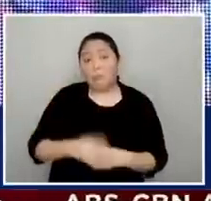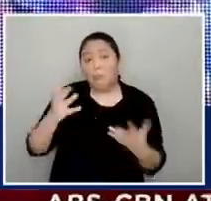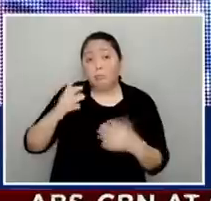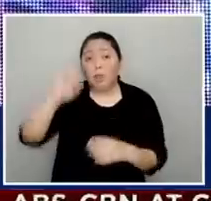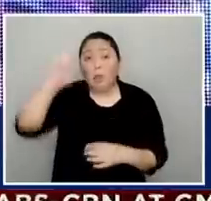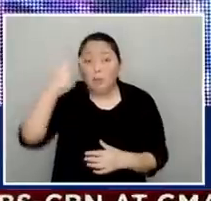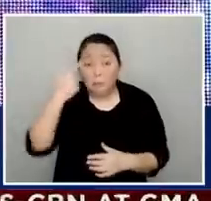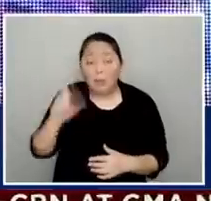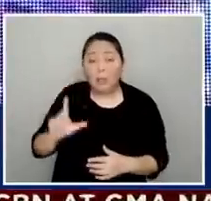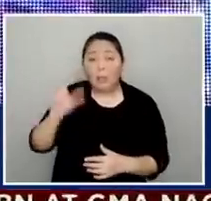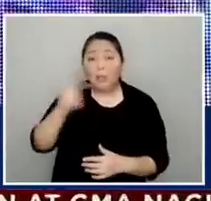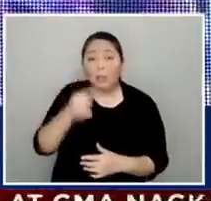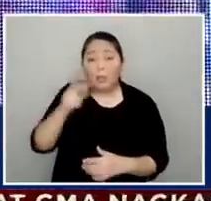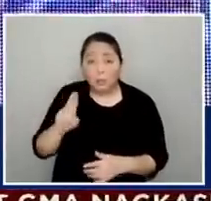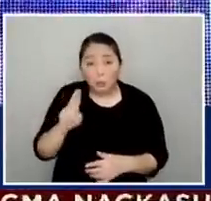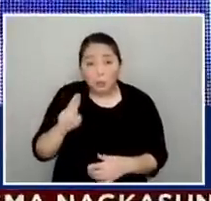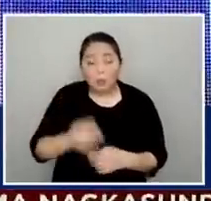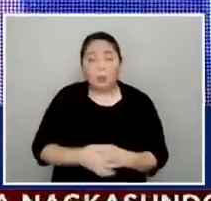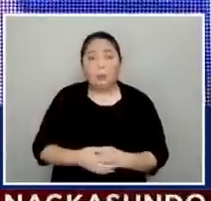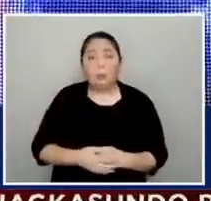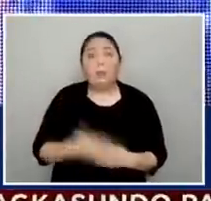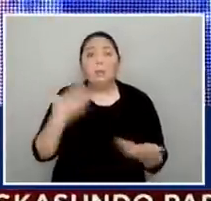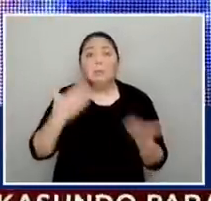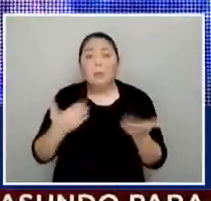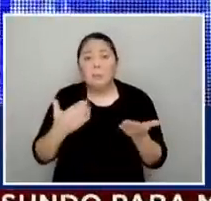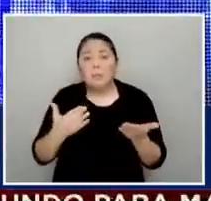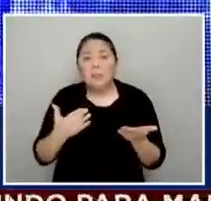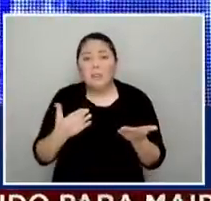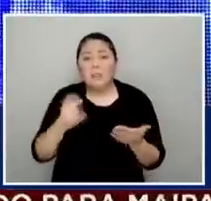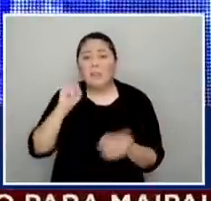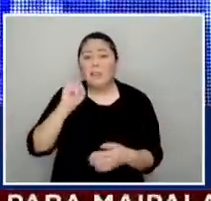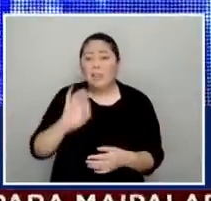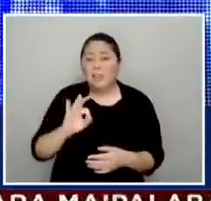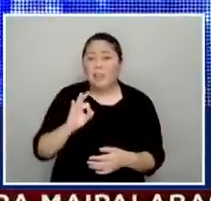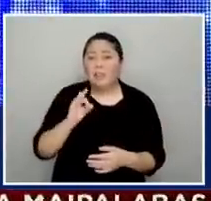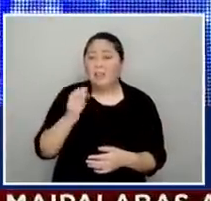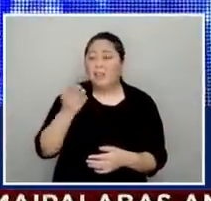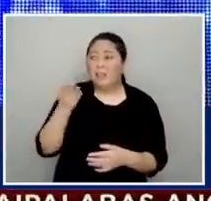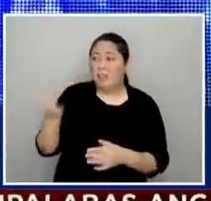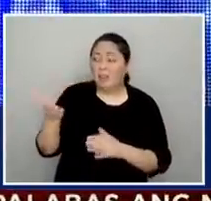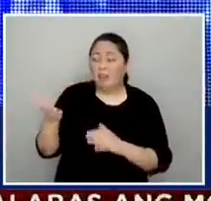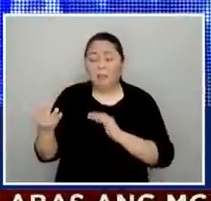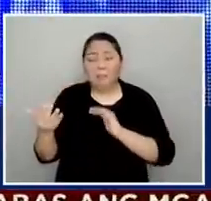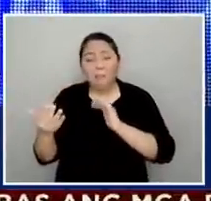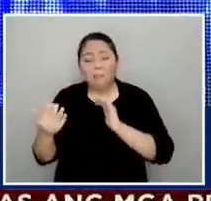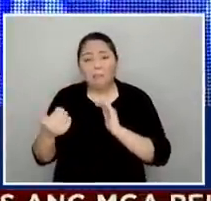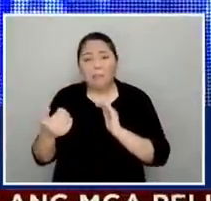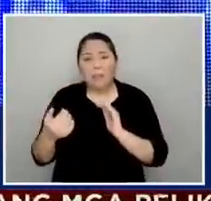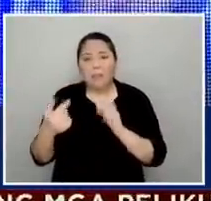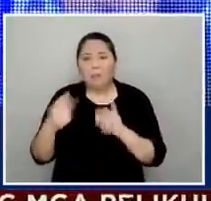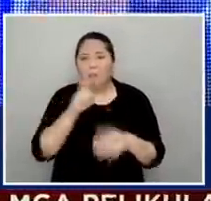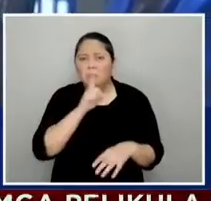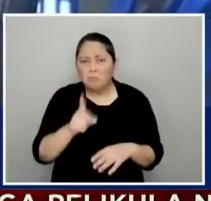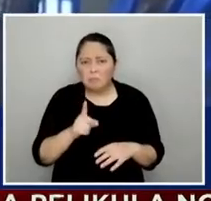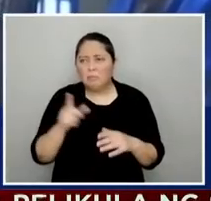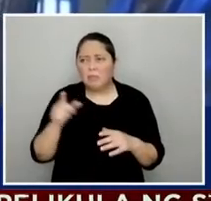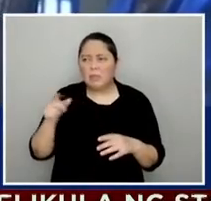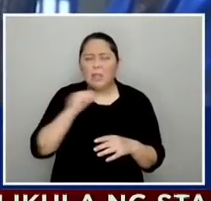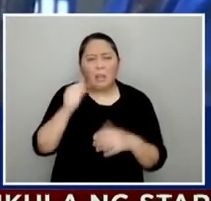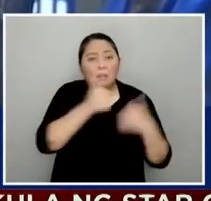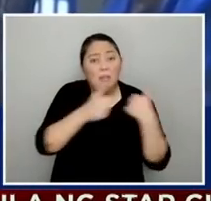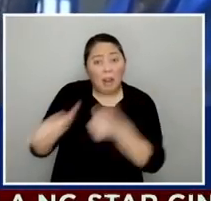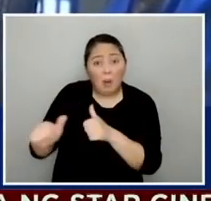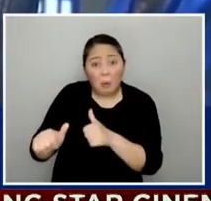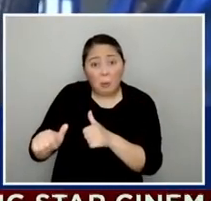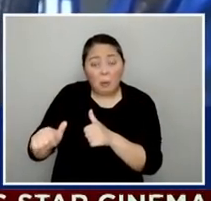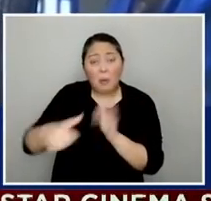dahil nag-violate kuno ng election ban, ibibigay ko yung parang ayuda para hindi magutom yung ating mga kababayan. sa